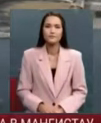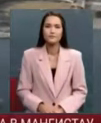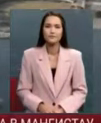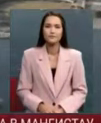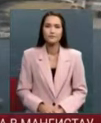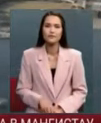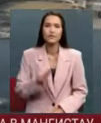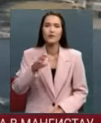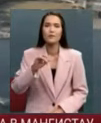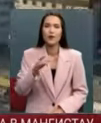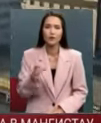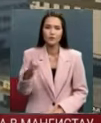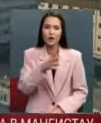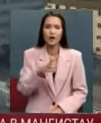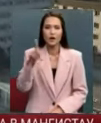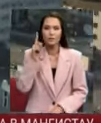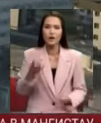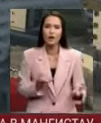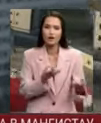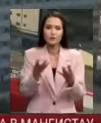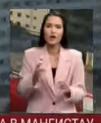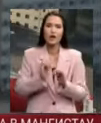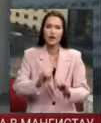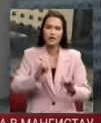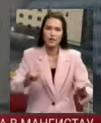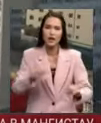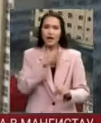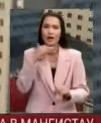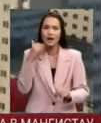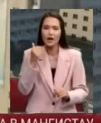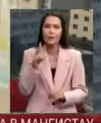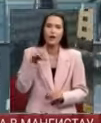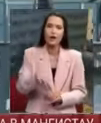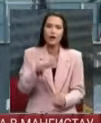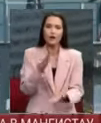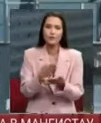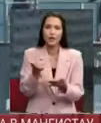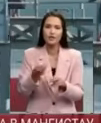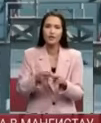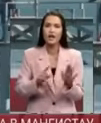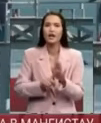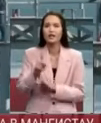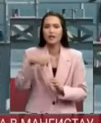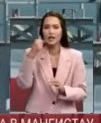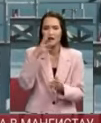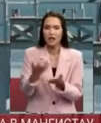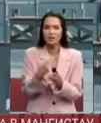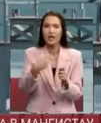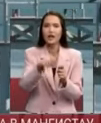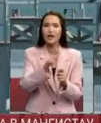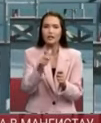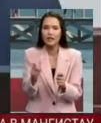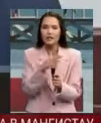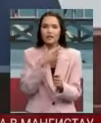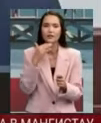Мангистау – регион молодой, со стремительно развивающимся промышленным кластером. Не случайно сюда вливают большие объемы инвестиций известные во всем мире